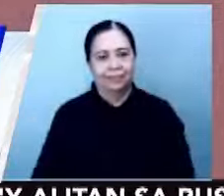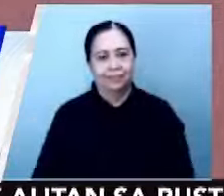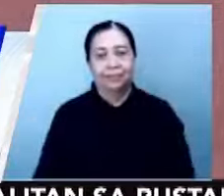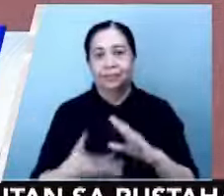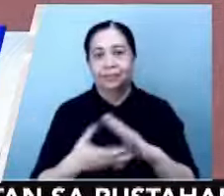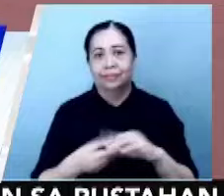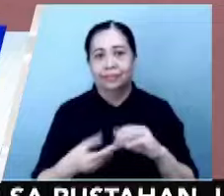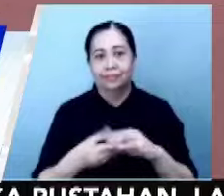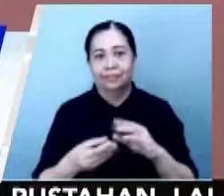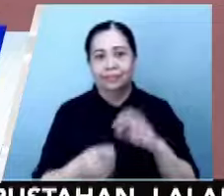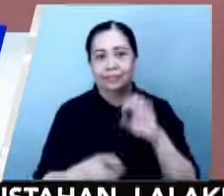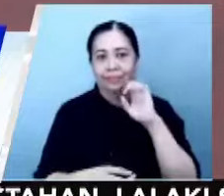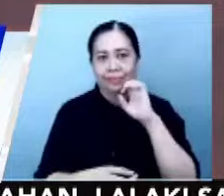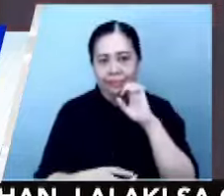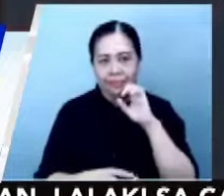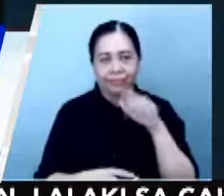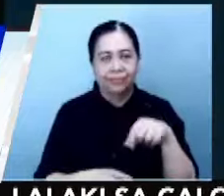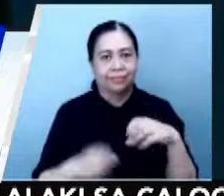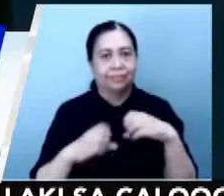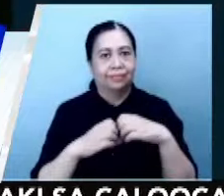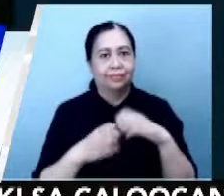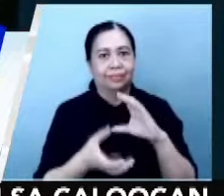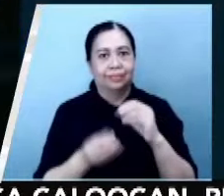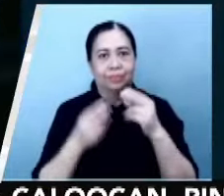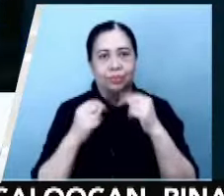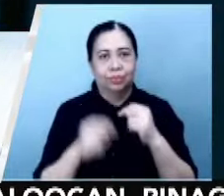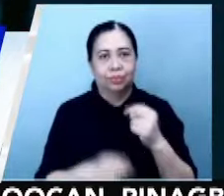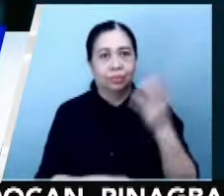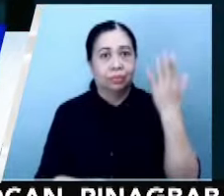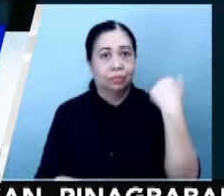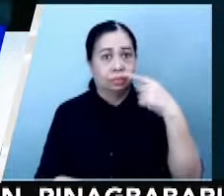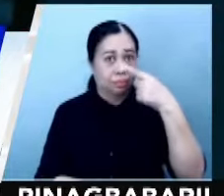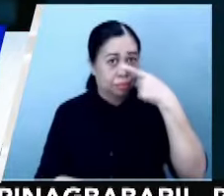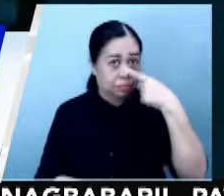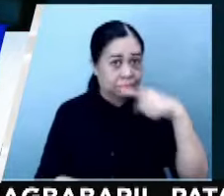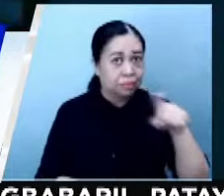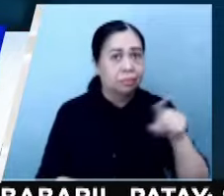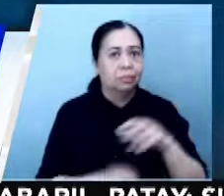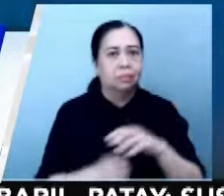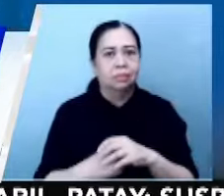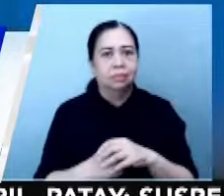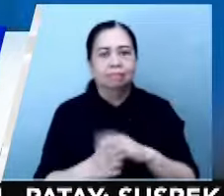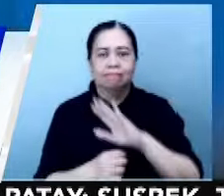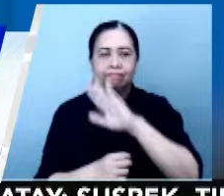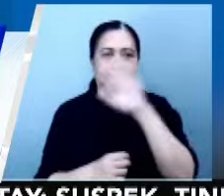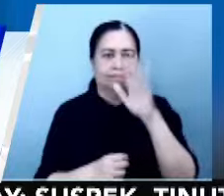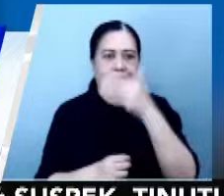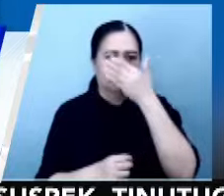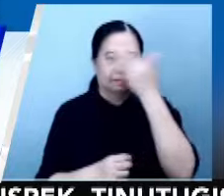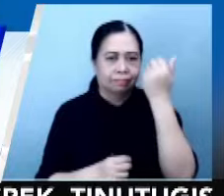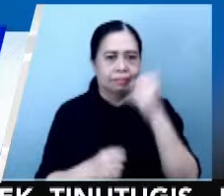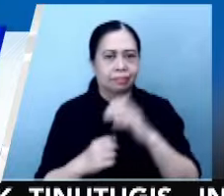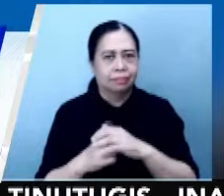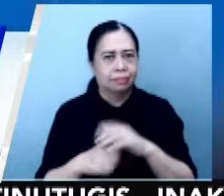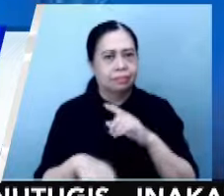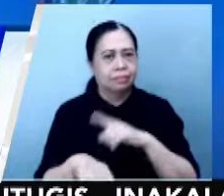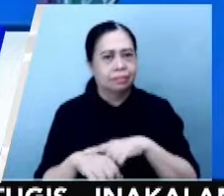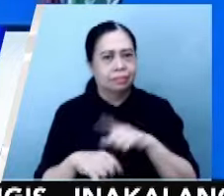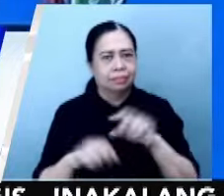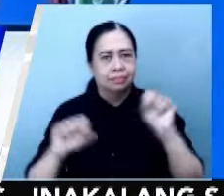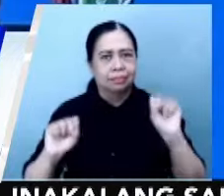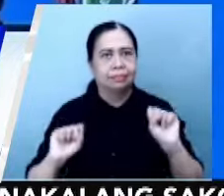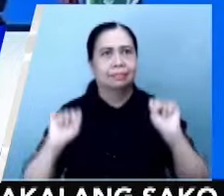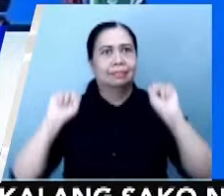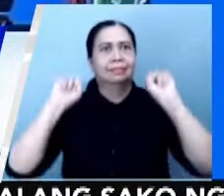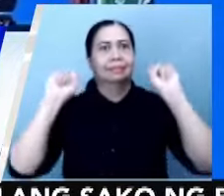sa GMA Integrated News noong nasa Thailand siya, hindi niya raw malilimutan yung sandaling nabuhat niya ang weights